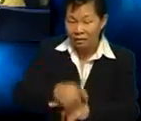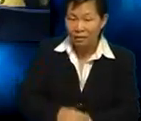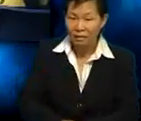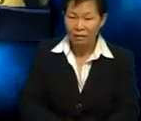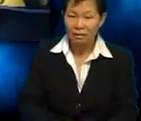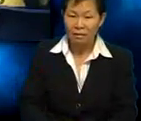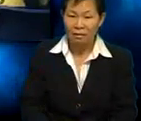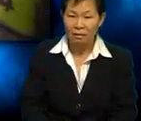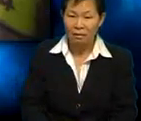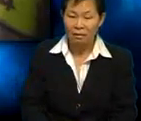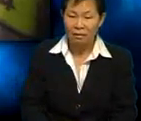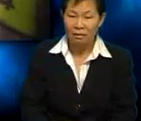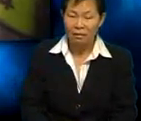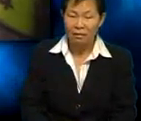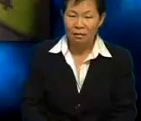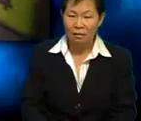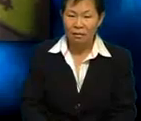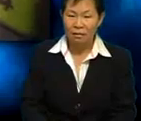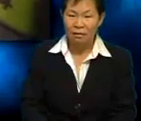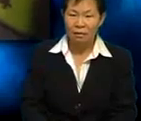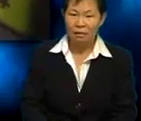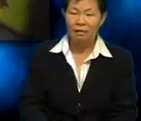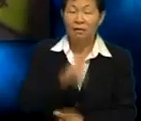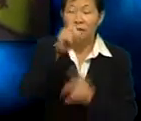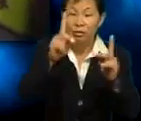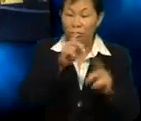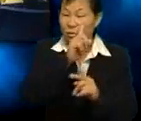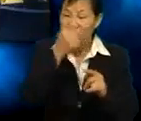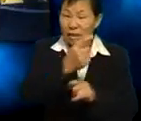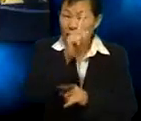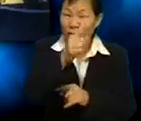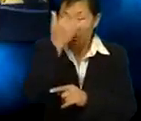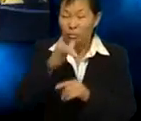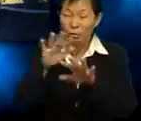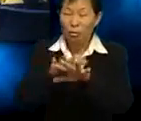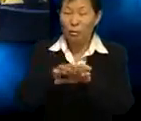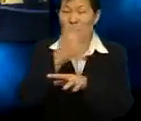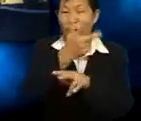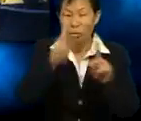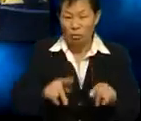hanya satu saja. Boleh muat ke beramai-ramai? Pergi duduk.